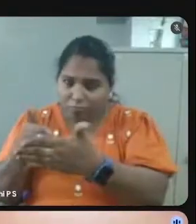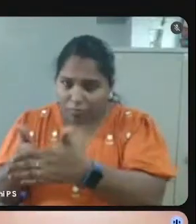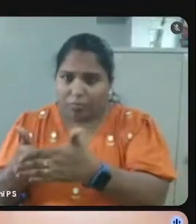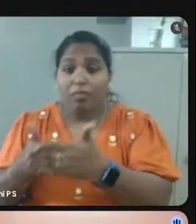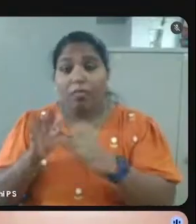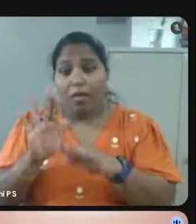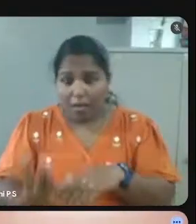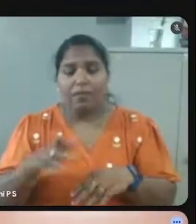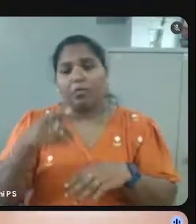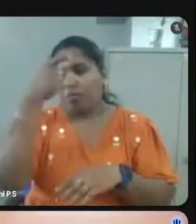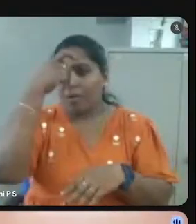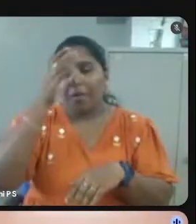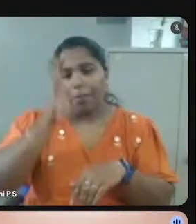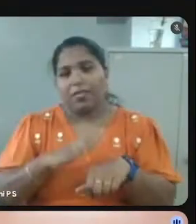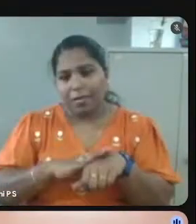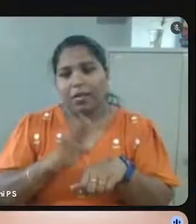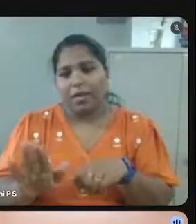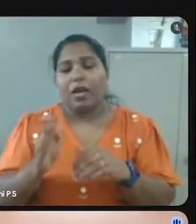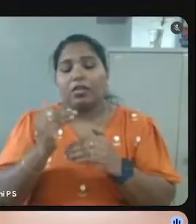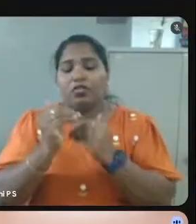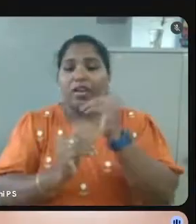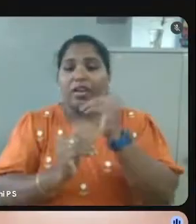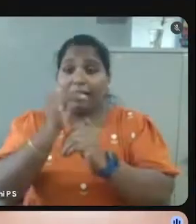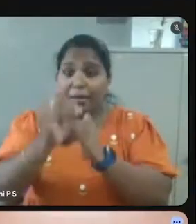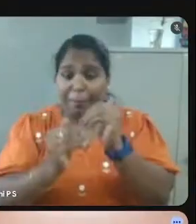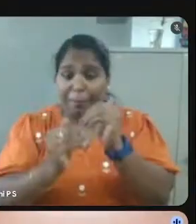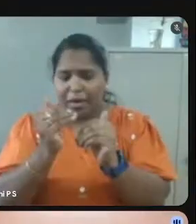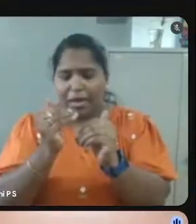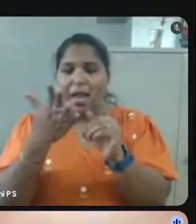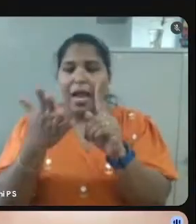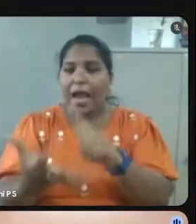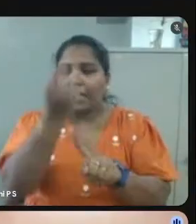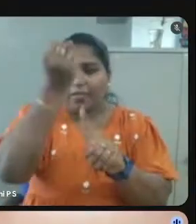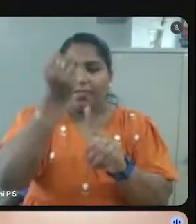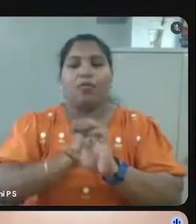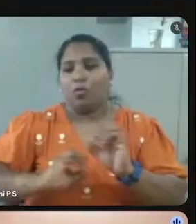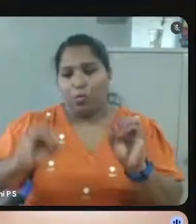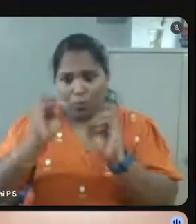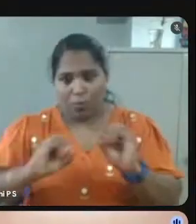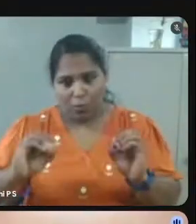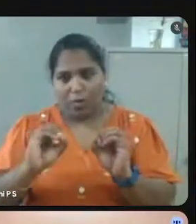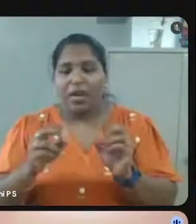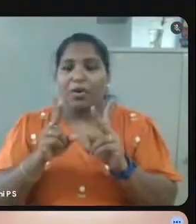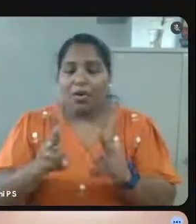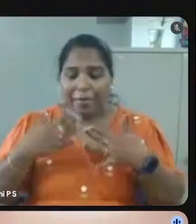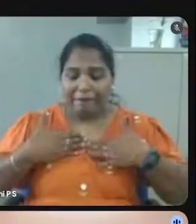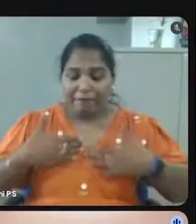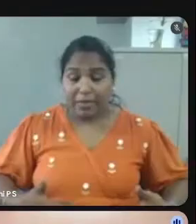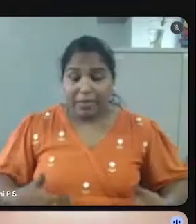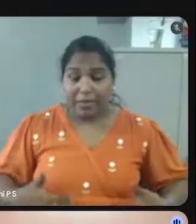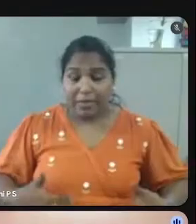അതുപോലെ തന്നെ പ്രശ്നം ഉണ്ടാവും. അപ്പൊ ഡെവലപ്മെന്റൽ മൈൽ സ്റ്റോൺ ഉള്ള കുട്ടികൾക്ക് വളരെ ഫിസിക്കൽ മൈൽ സ്റ്റോൺസ് ഡിലേ ആയിരിക്കും.